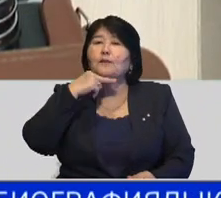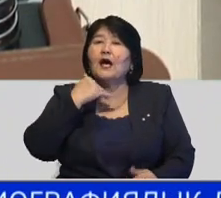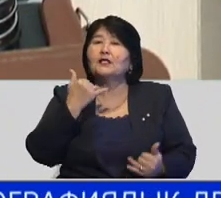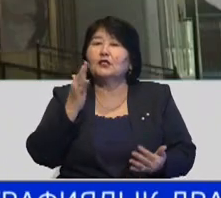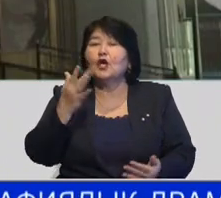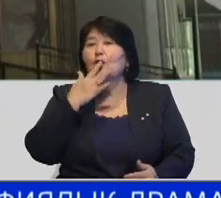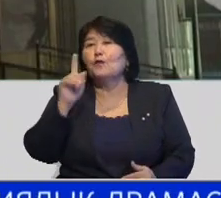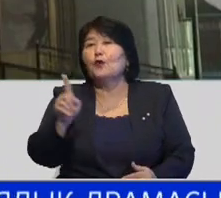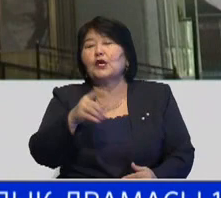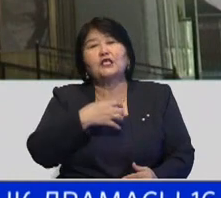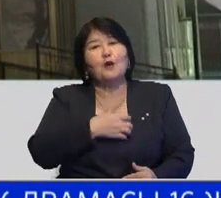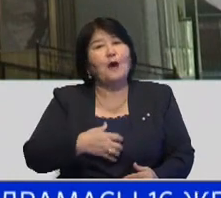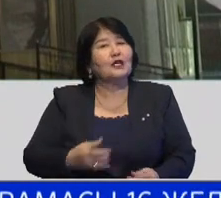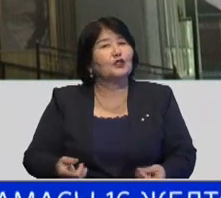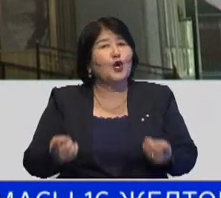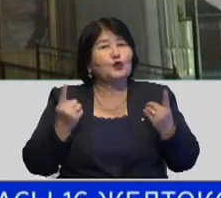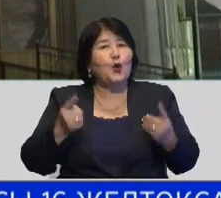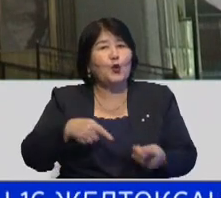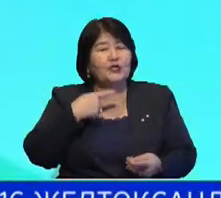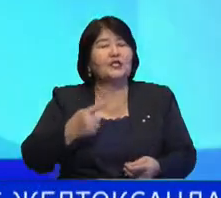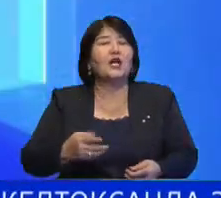үшін мұражайдың маңызы зор дейді музей